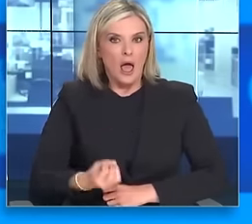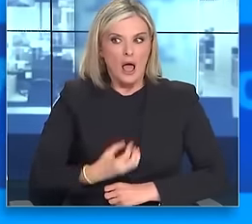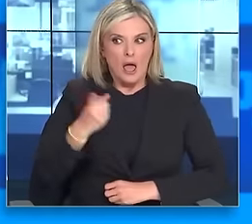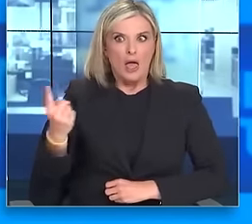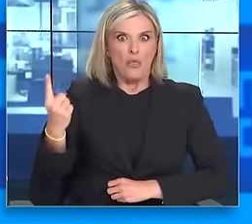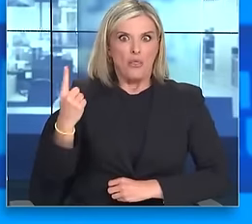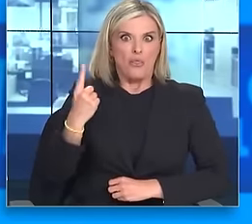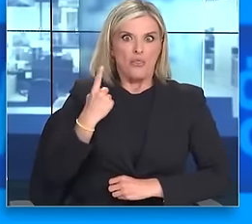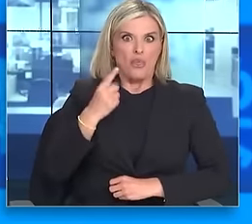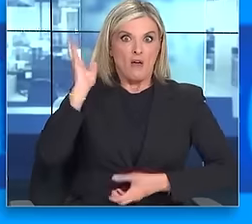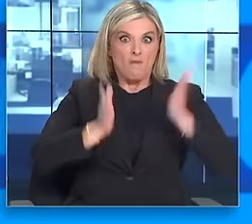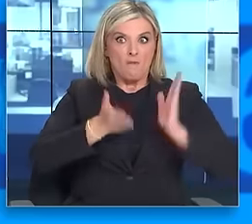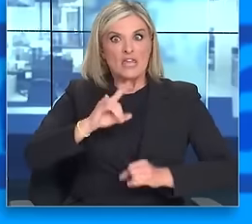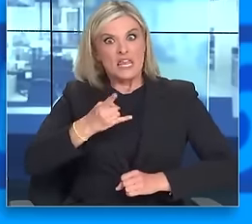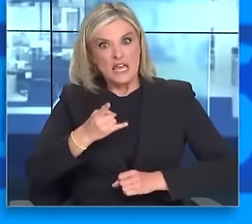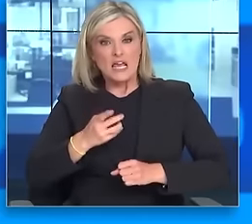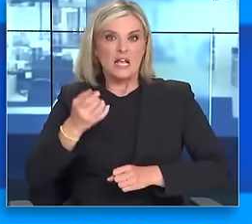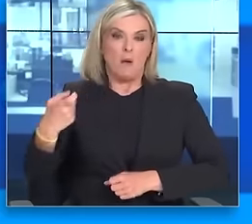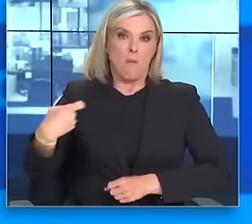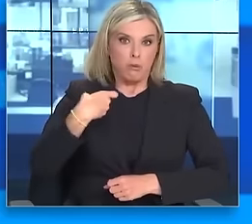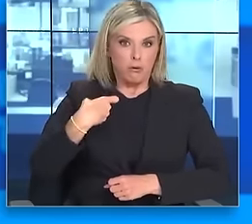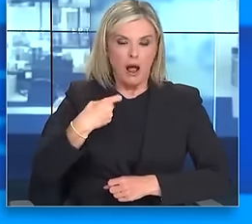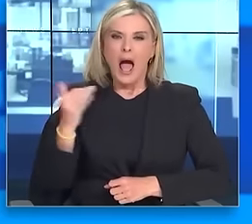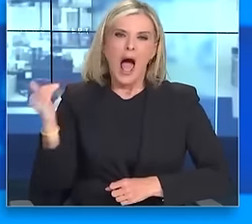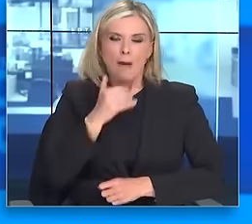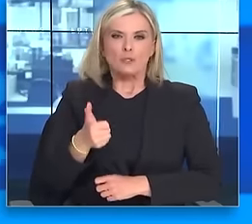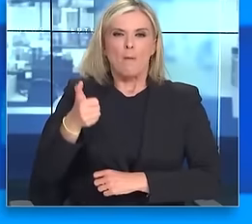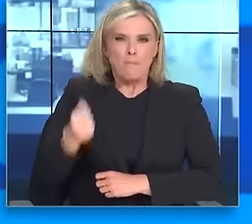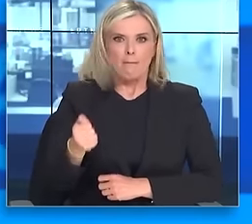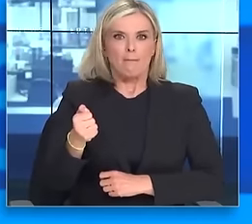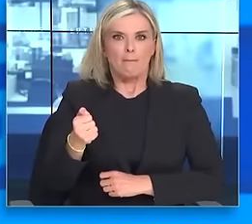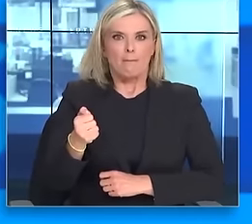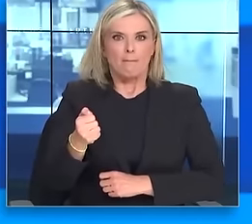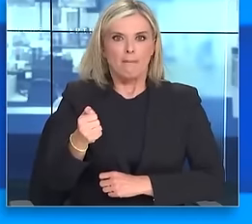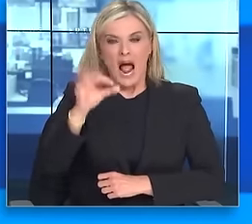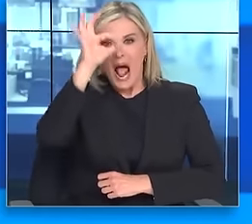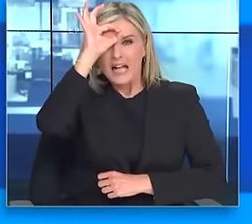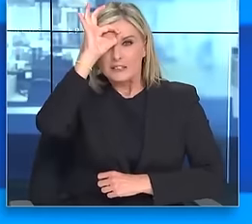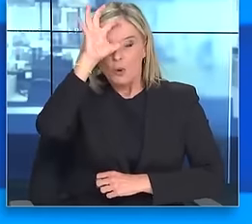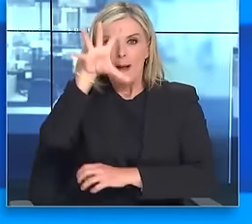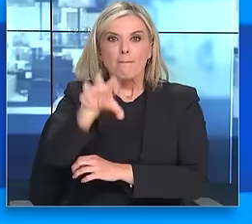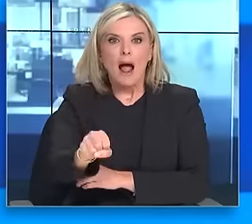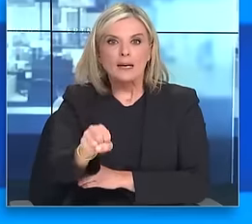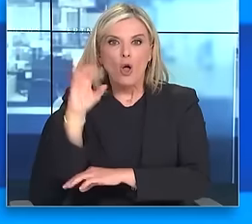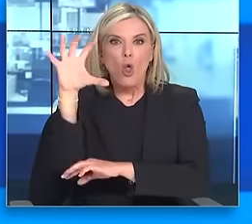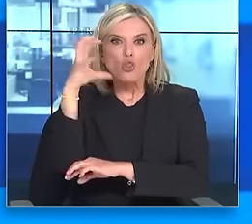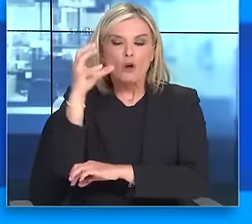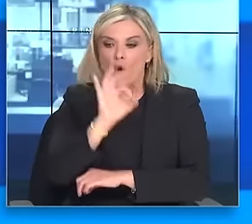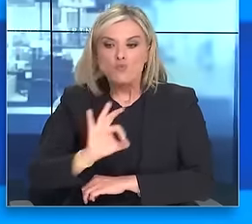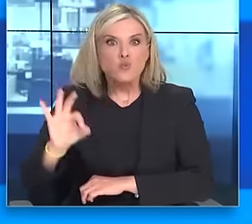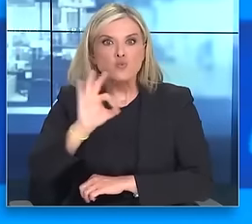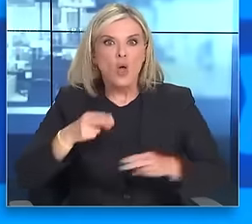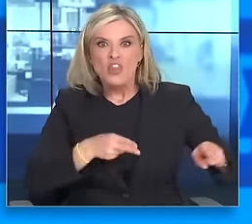ότι εν δυνάμει μπορεί να απειληθεί και αυτόματα αμέσως έρχεται η αστυνομία στο σπίτι. Οι